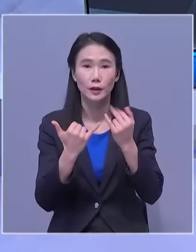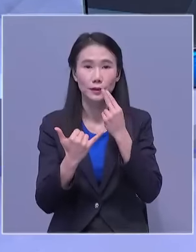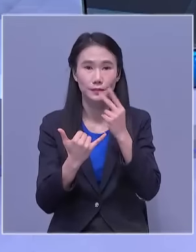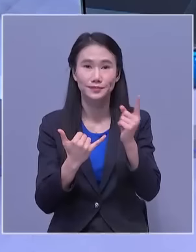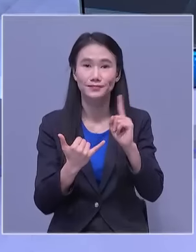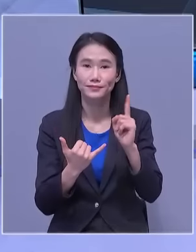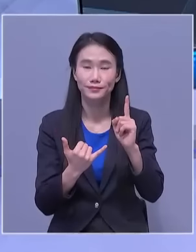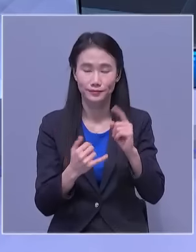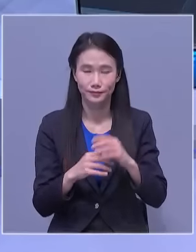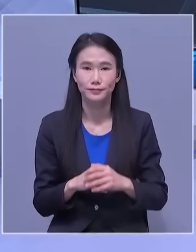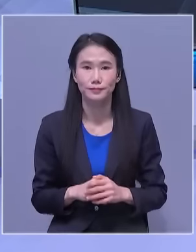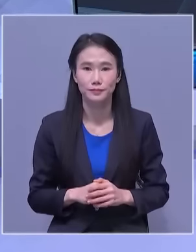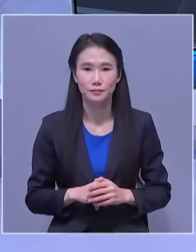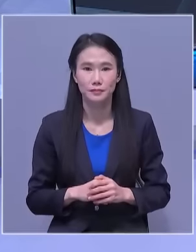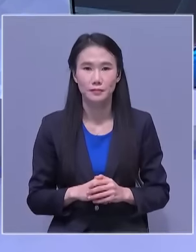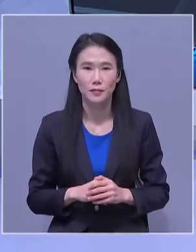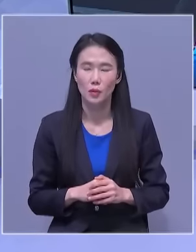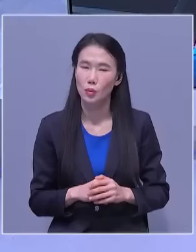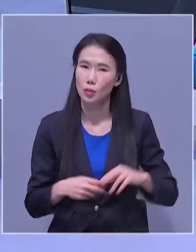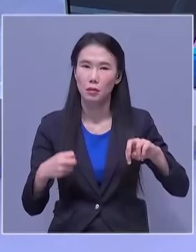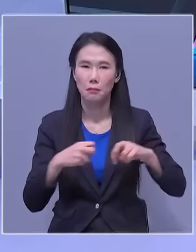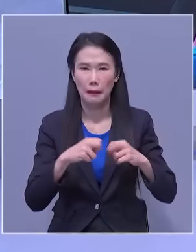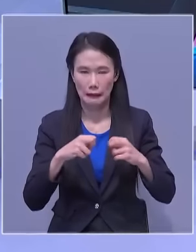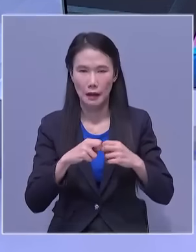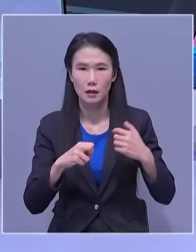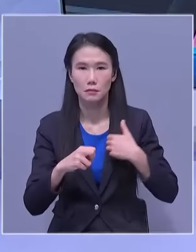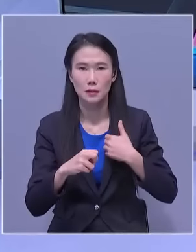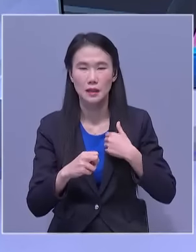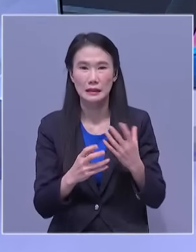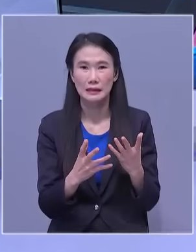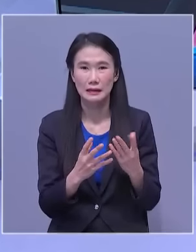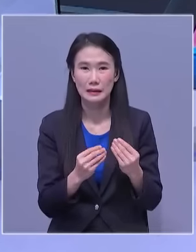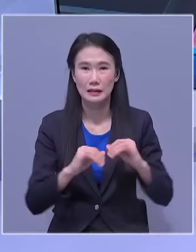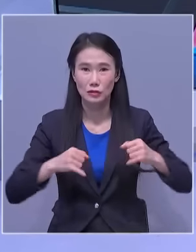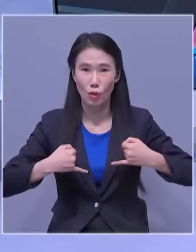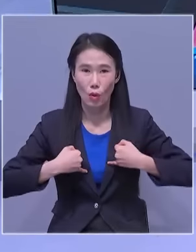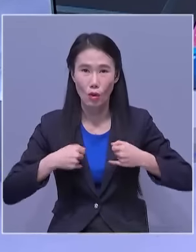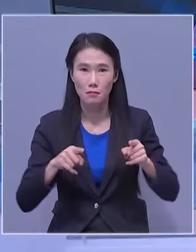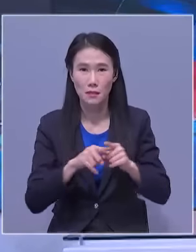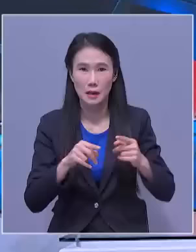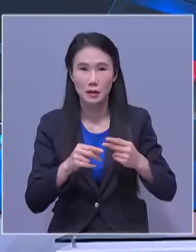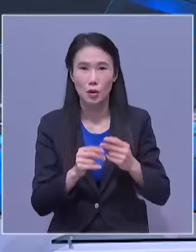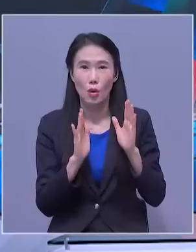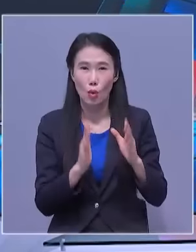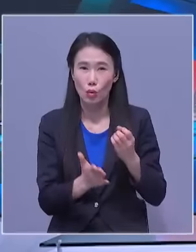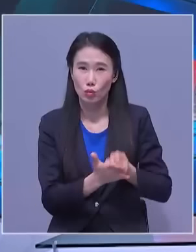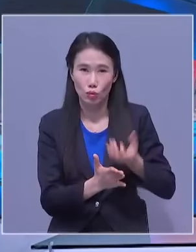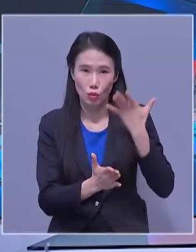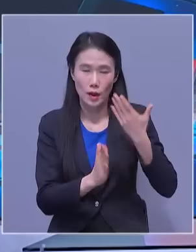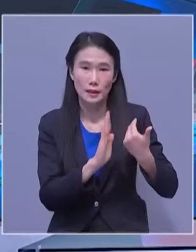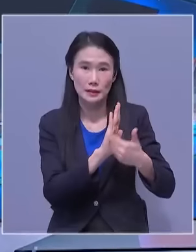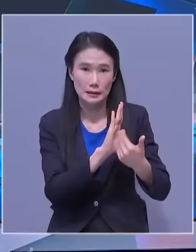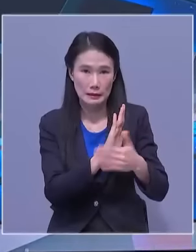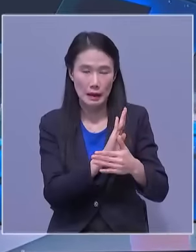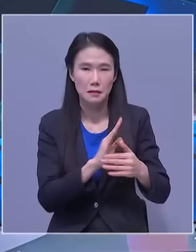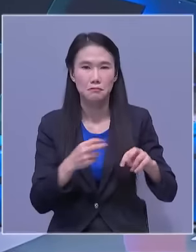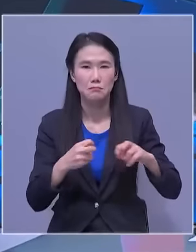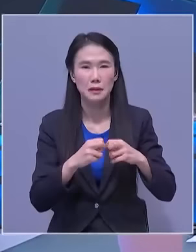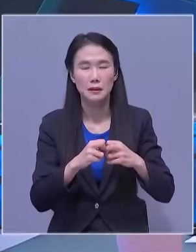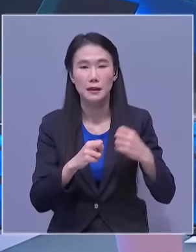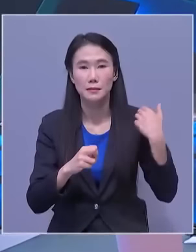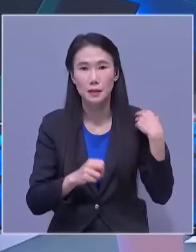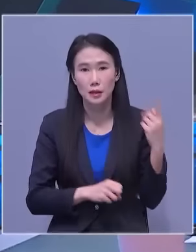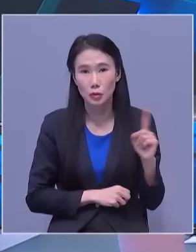กันต่อเนื่องนะคะกรณีของมหากาบมรดกหมื่นล้านมหาลัยชื่อดังทางภาคอีสานคือยังไม่จบนะคะเพราะมีการโต้ไปมา